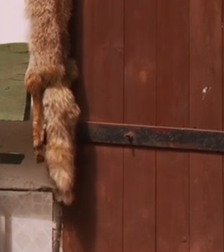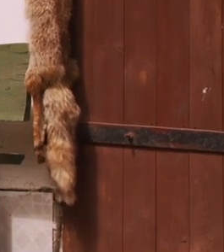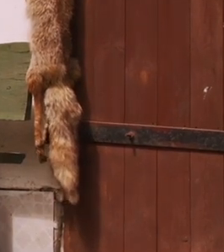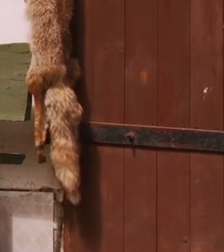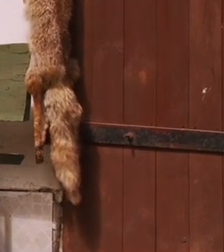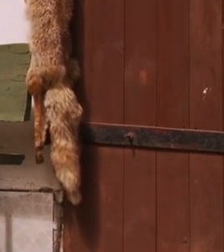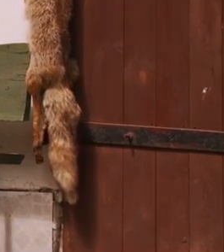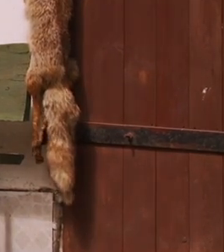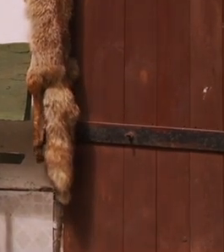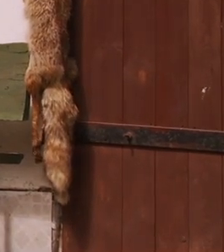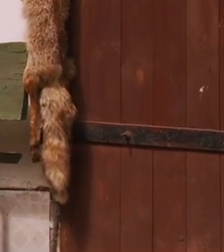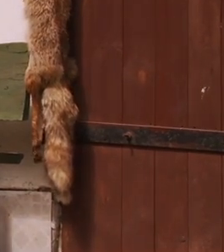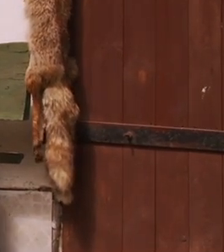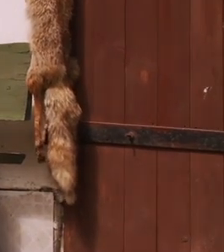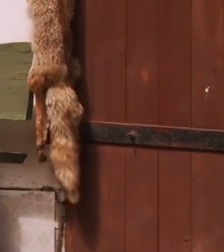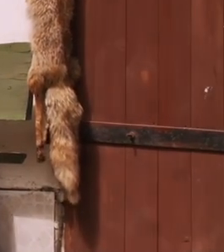wziąłbym ja ciebie.